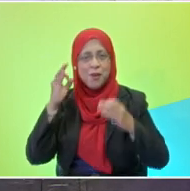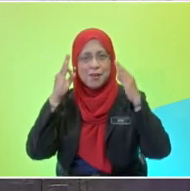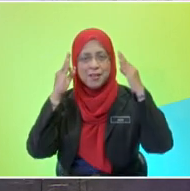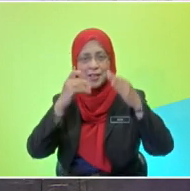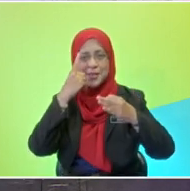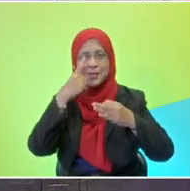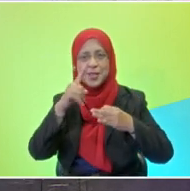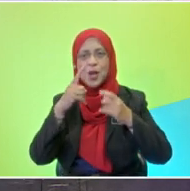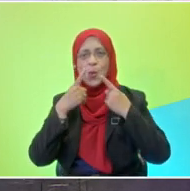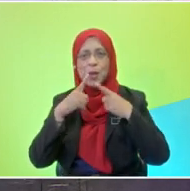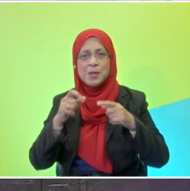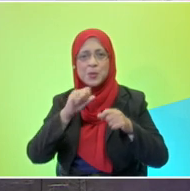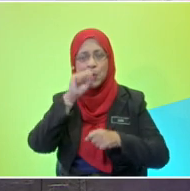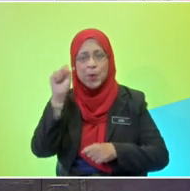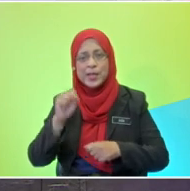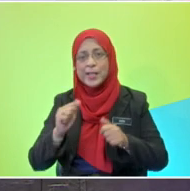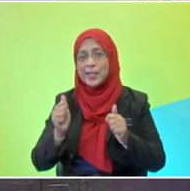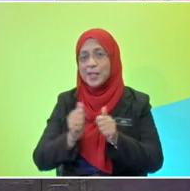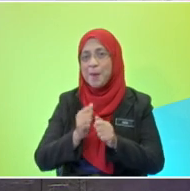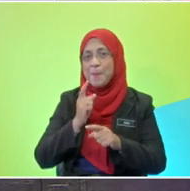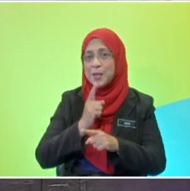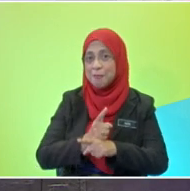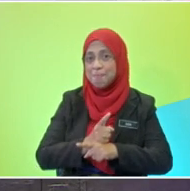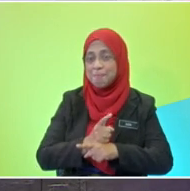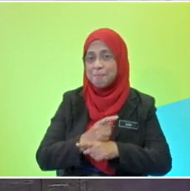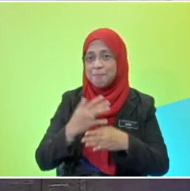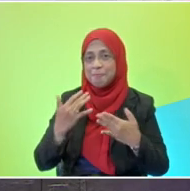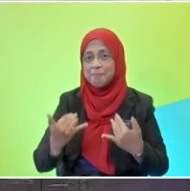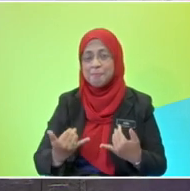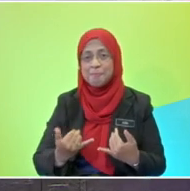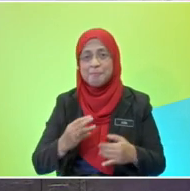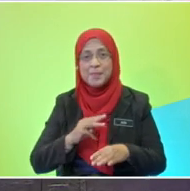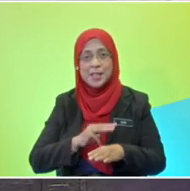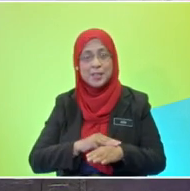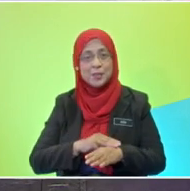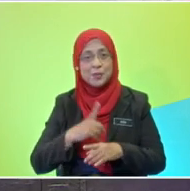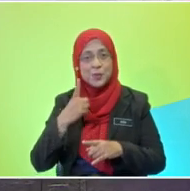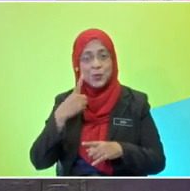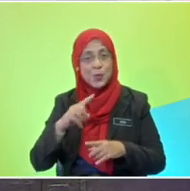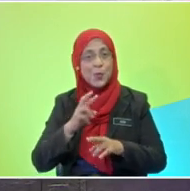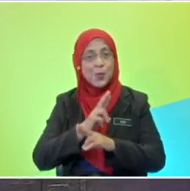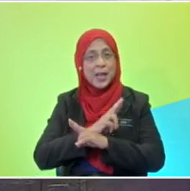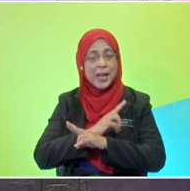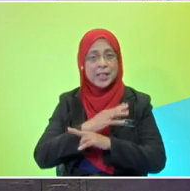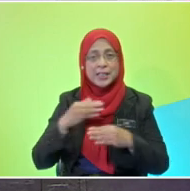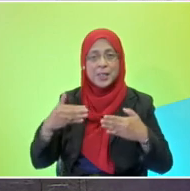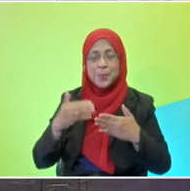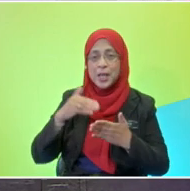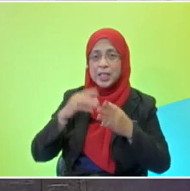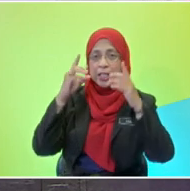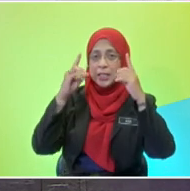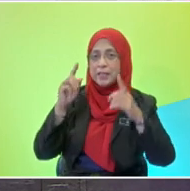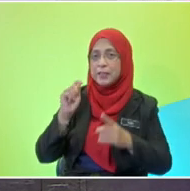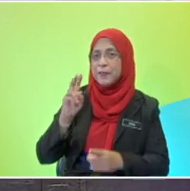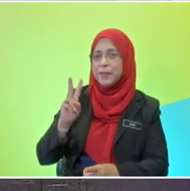selesaian yang diberikan oleh guru kita pada hari ini jadi sekarang ini kita beri masa susah kita bagi rehat seketika kita kembali